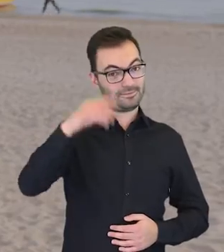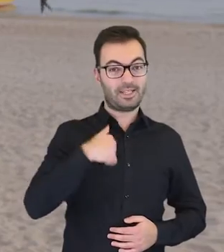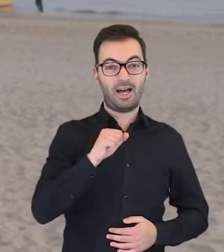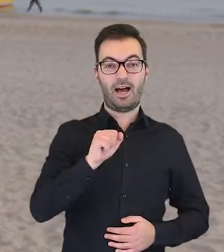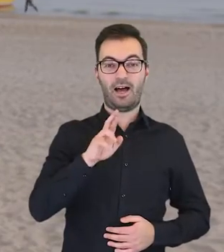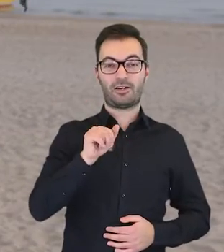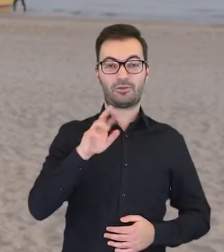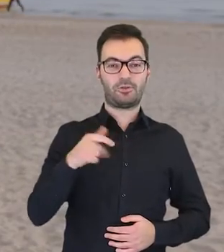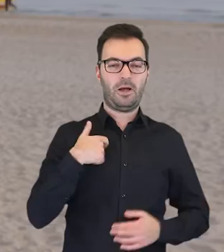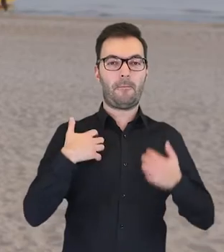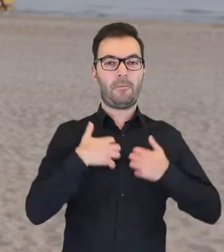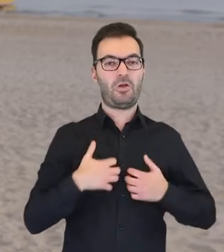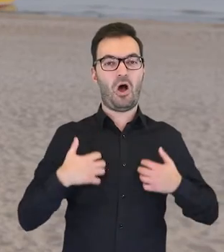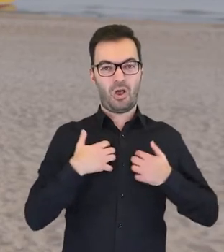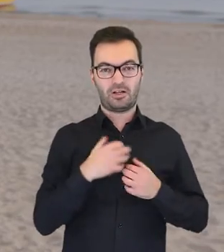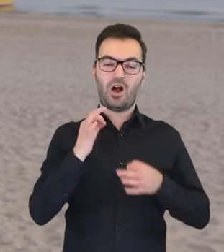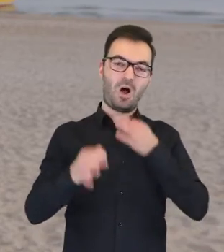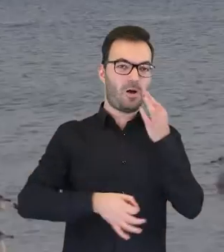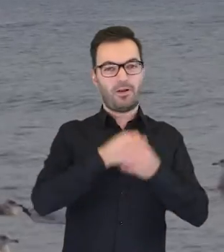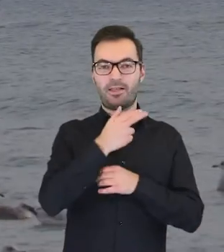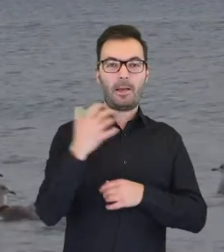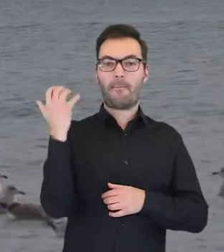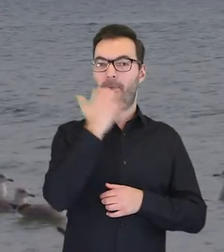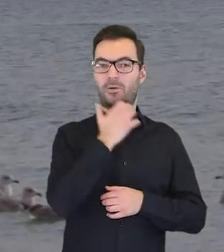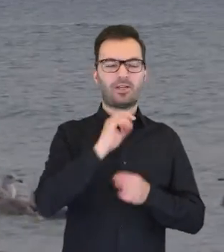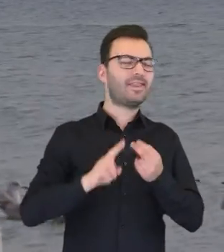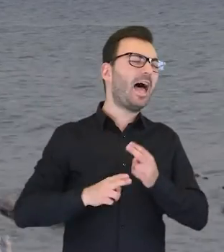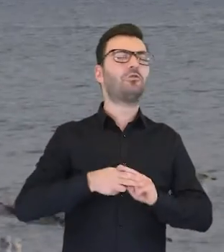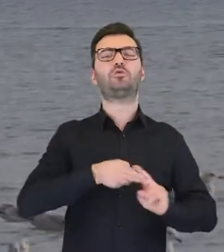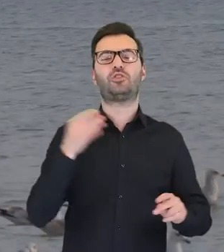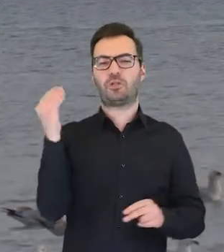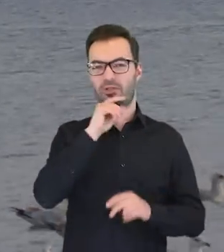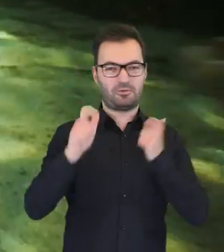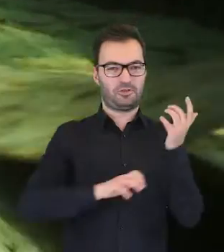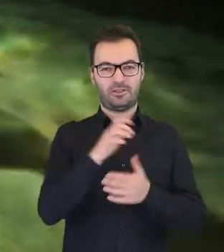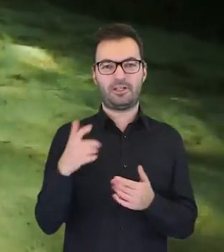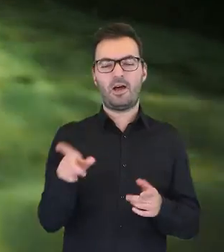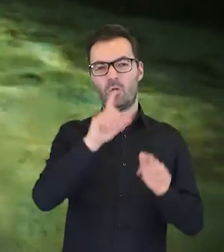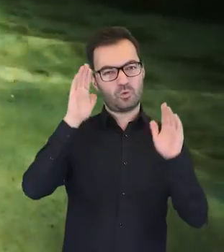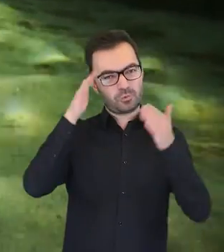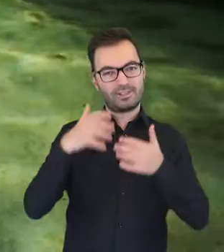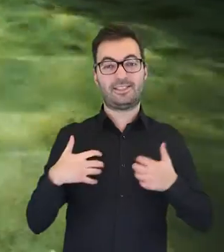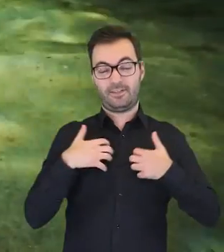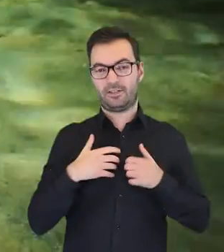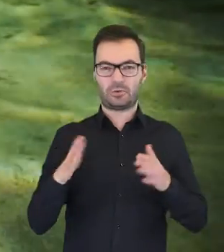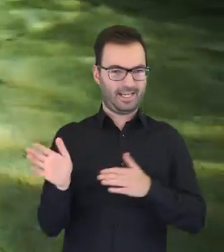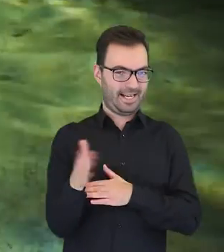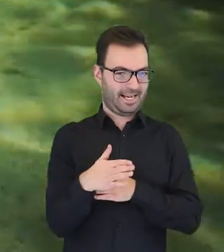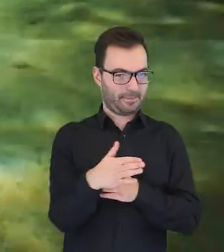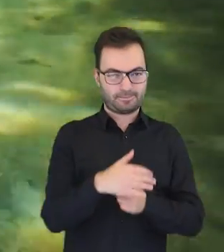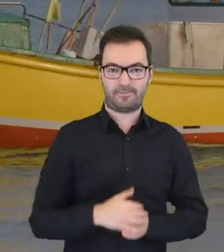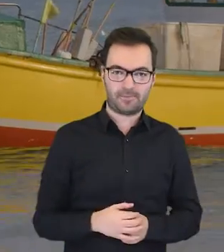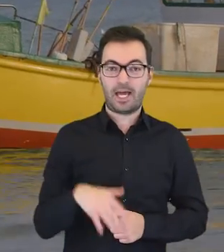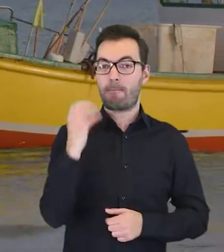Cześć, nazywam się Artur. Jestem biologiem i dzisiaj opowiem Wam troszkę o Bałtyku, o najsłodszym morzu świata. Skupimy się na zwierzakach, na rybach, które w nim